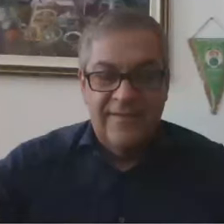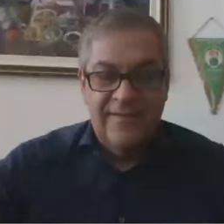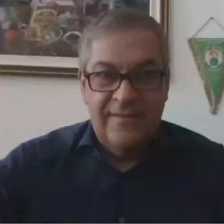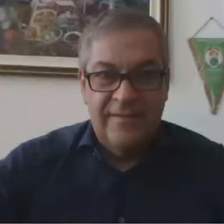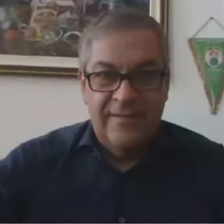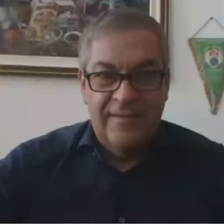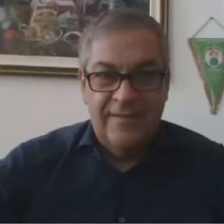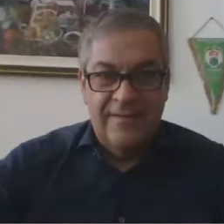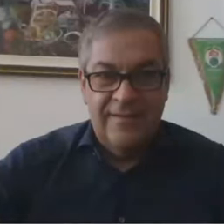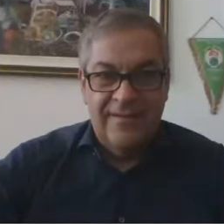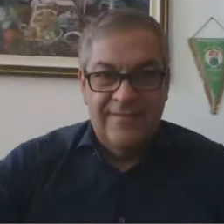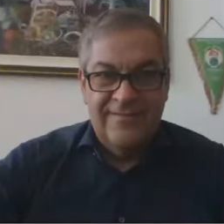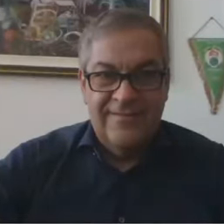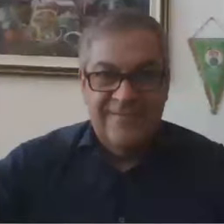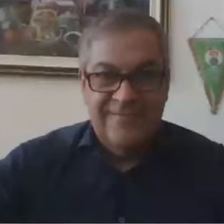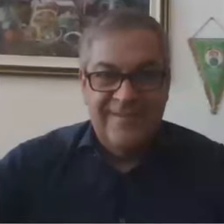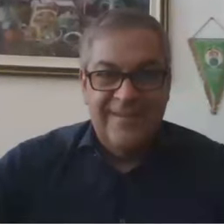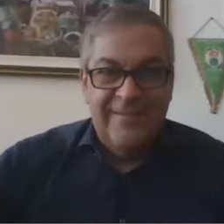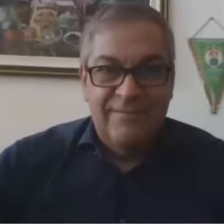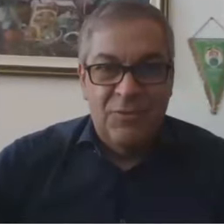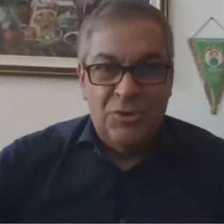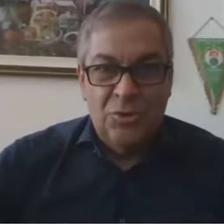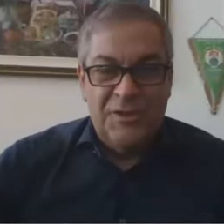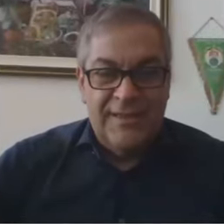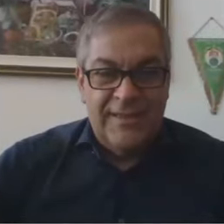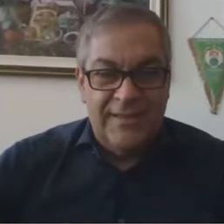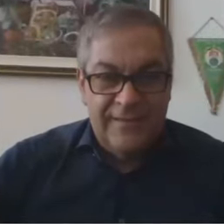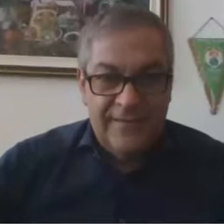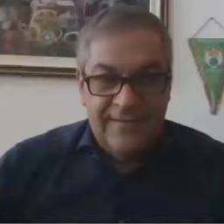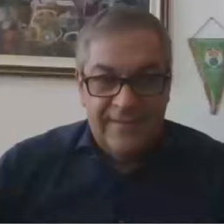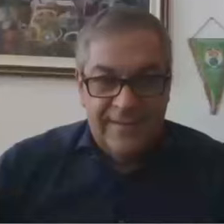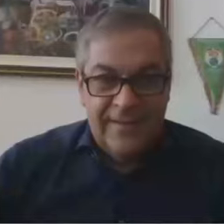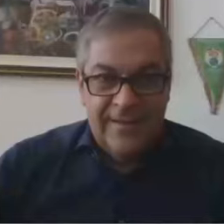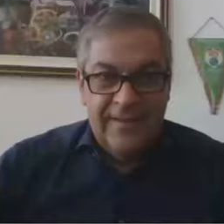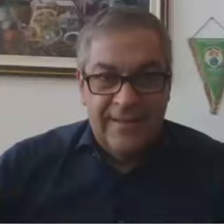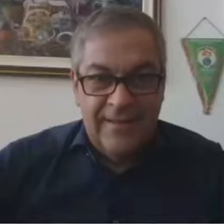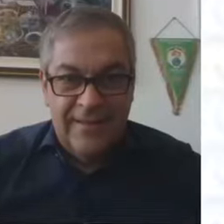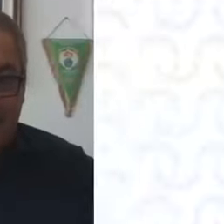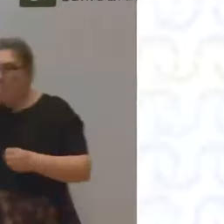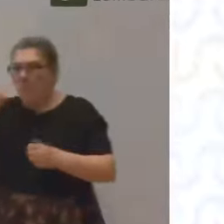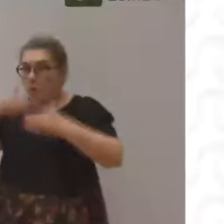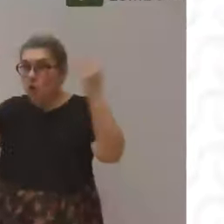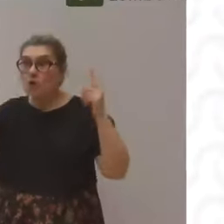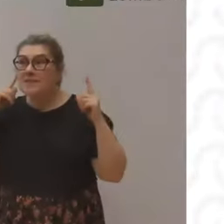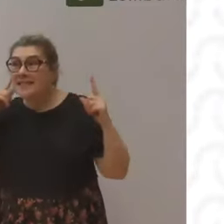parola a lei, dottor Chiarini. Grazie. Buongiorno, mi sentite? Sì.